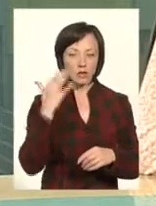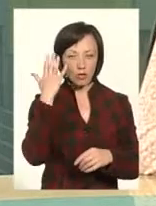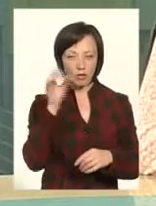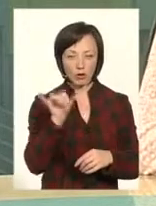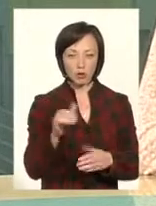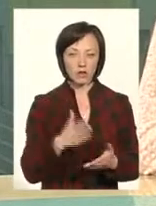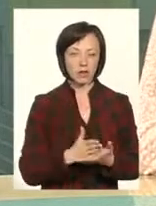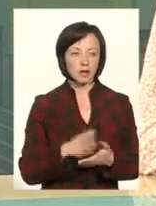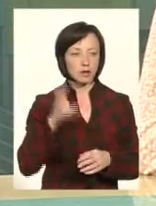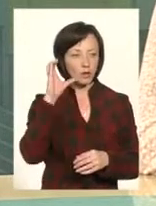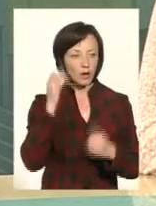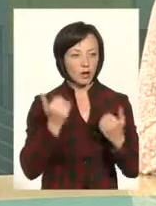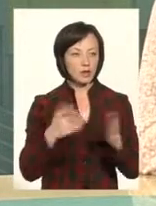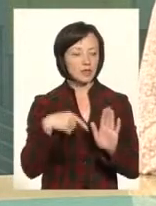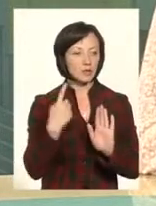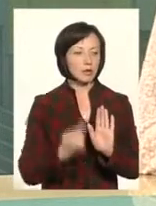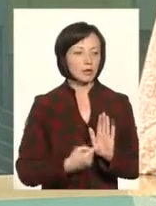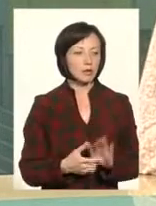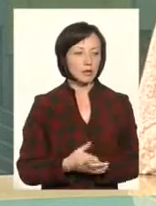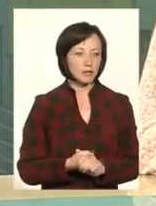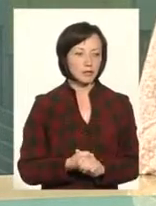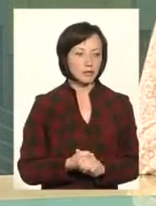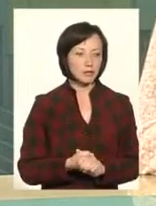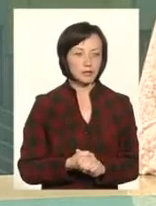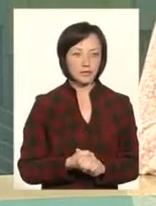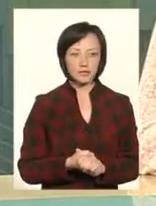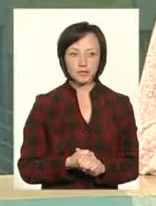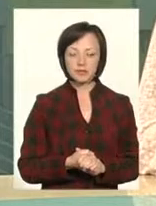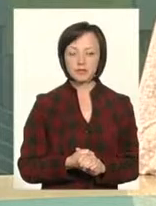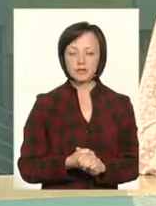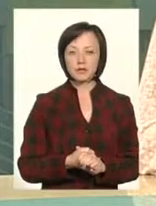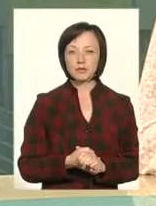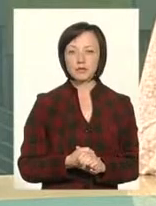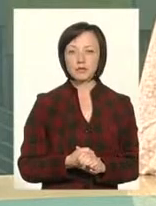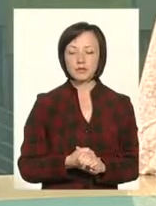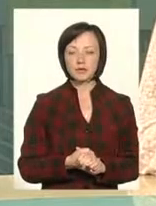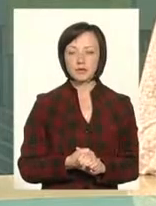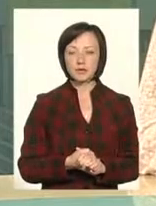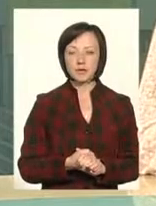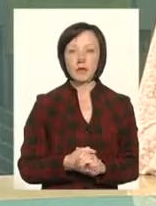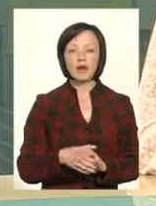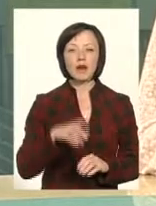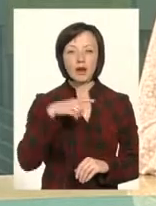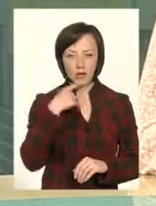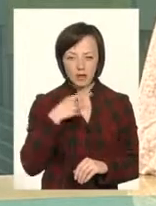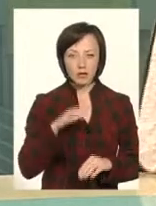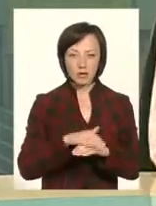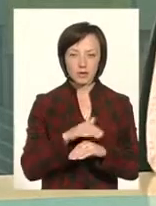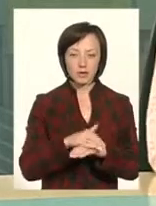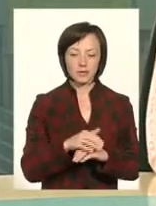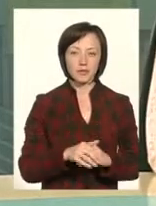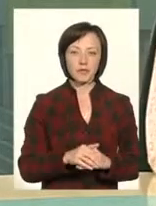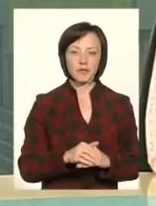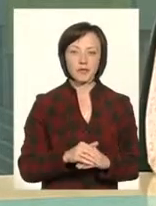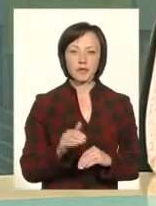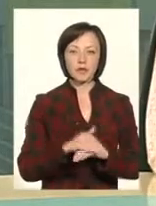міркування у них. Слухаємо вас, ставте своє запитання. Говоріть, будь ласка. Алло? Доброго вечора, говоріть, будь